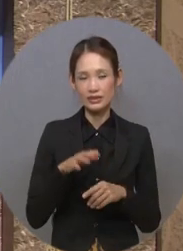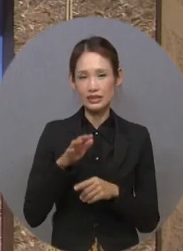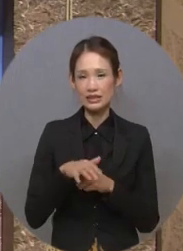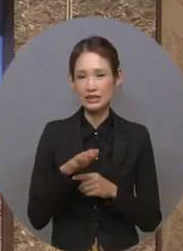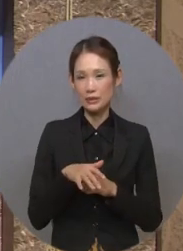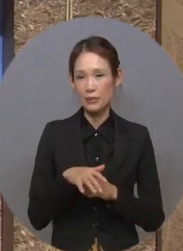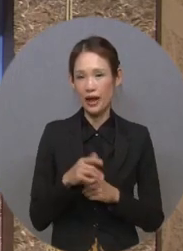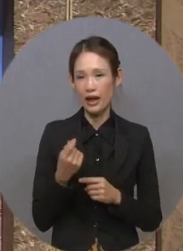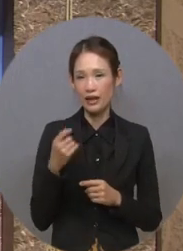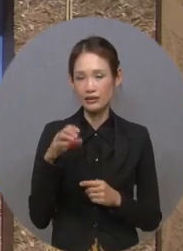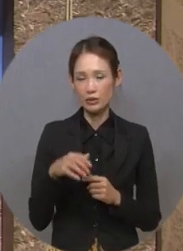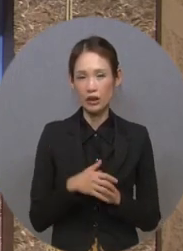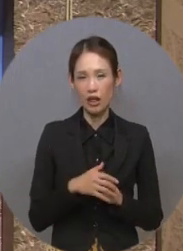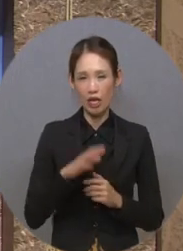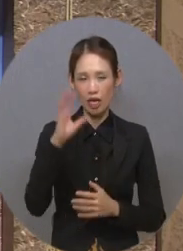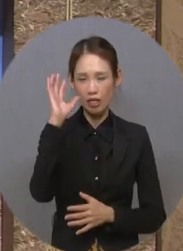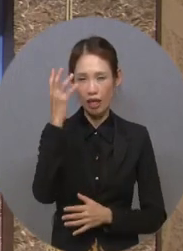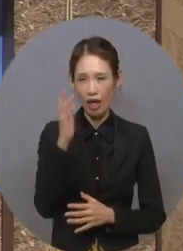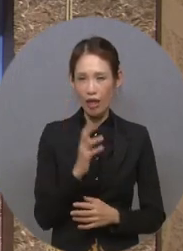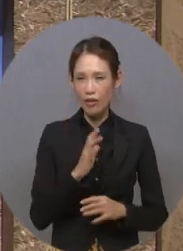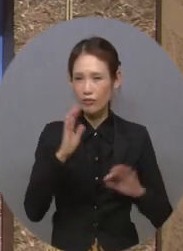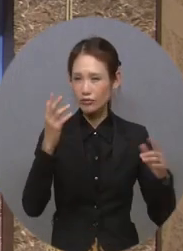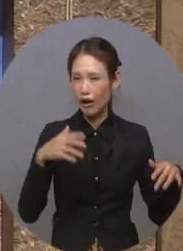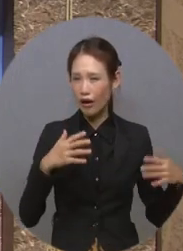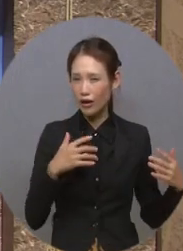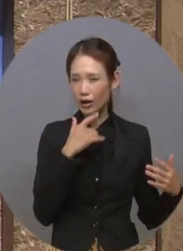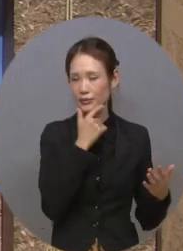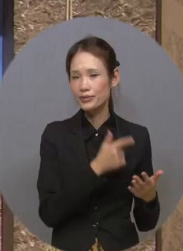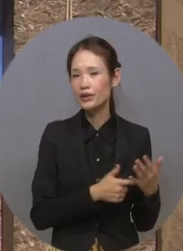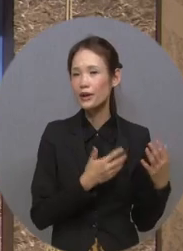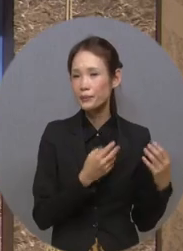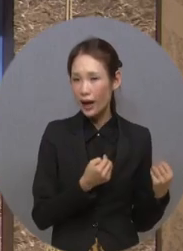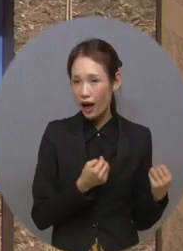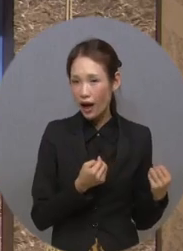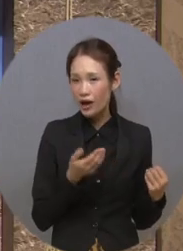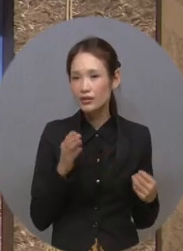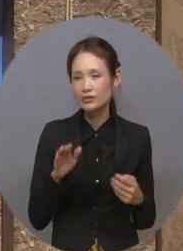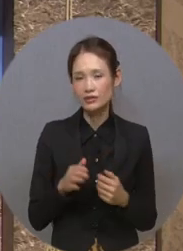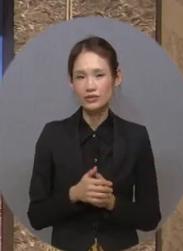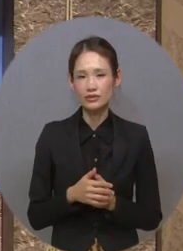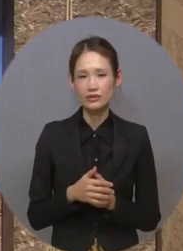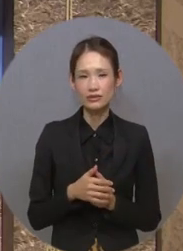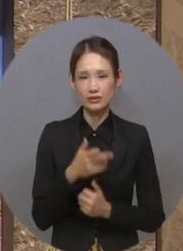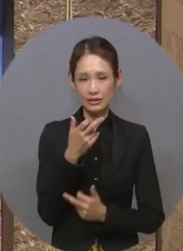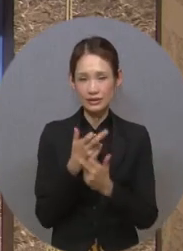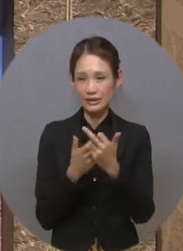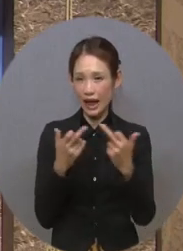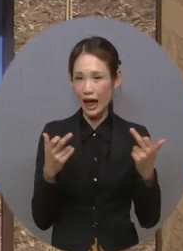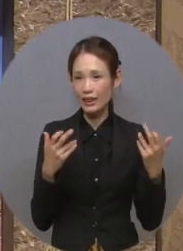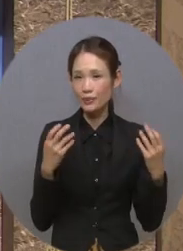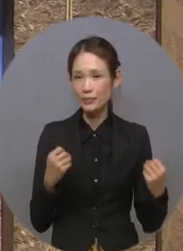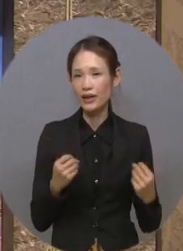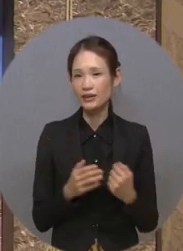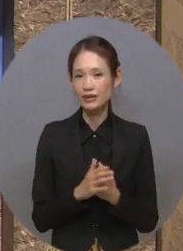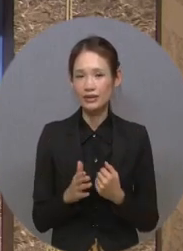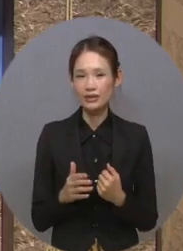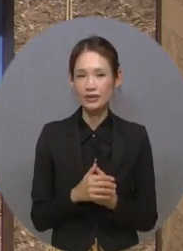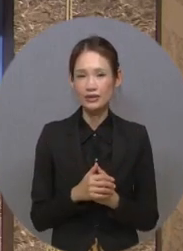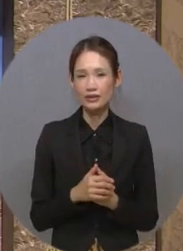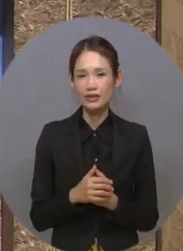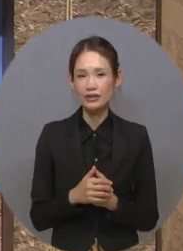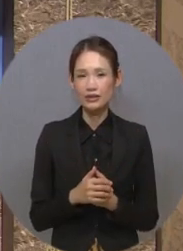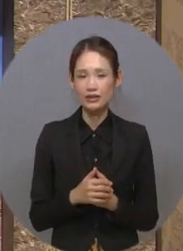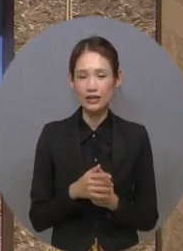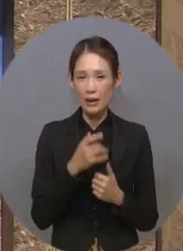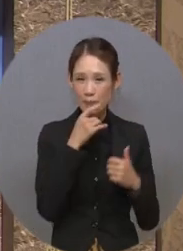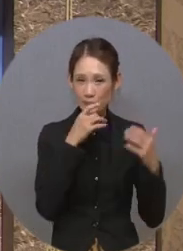데는 그 태풍 피해나 이런 게 많잖아요, 그죠? 예. 근데 우리 같은 경우는 산이 많이 있다 보니까 한편으로는 또